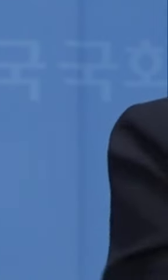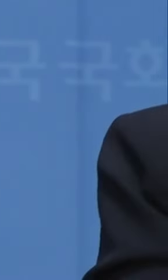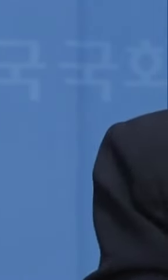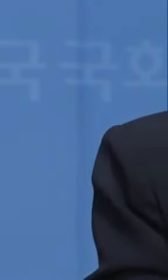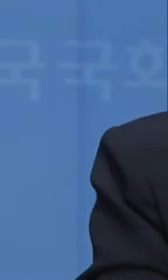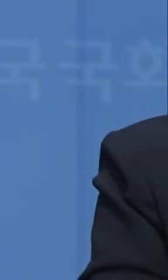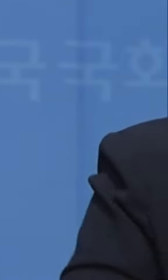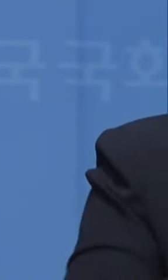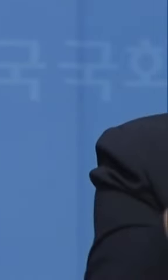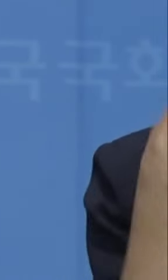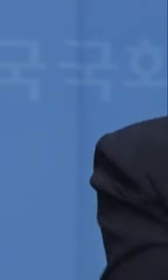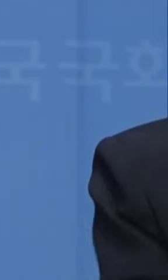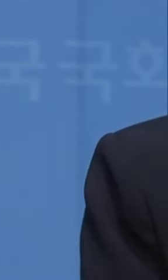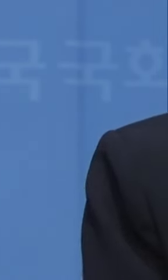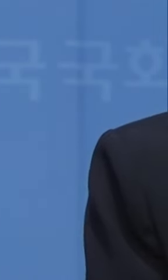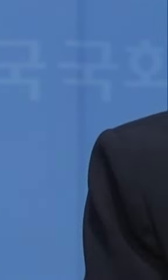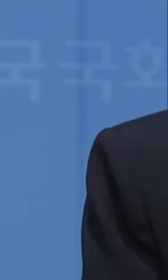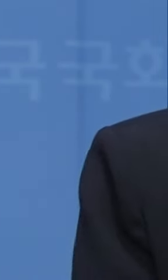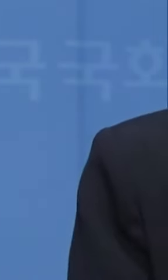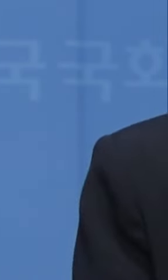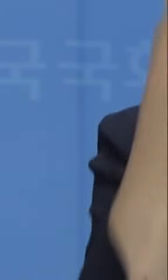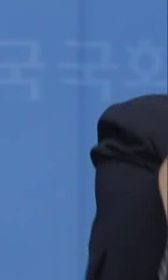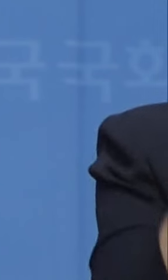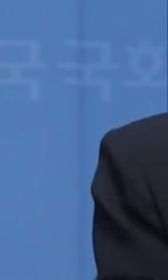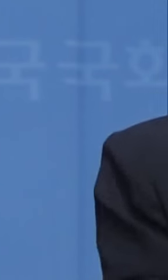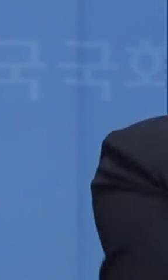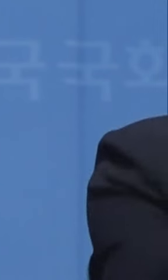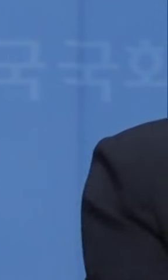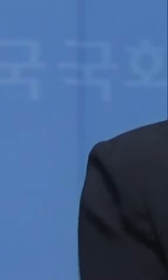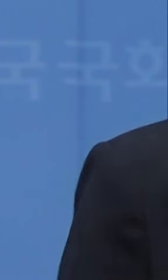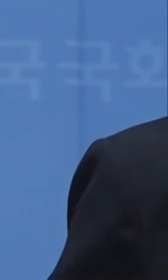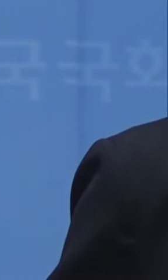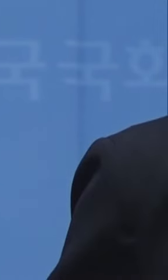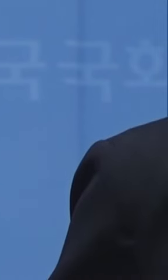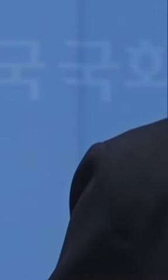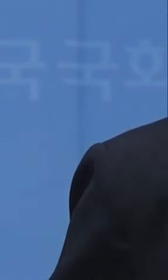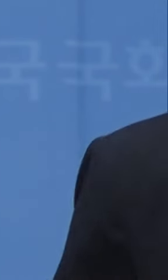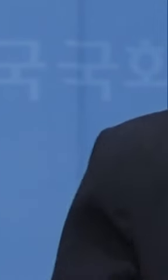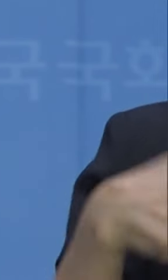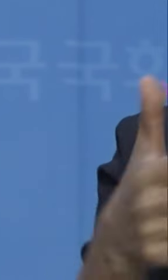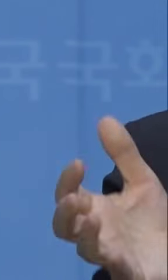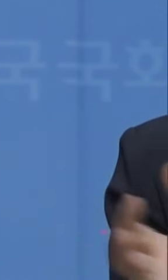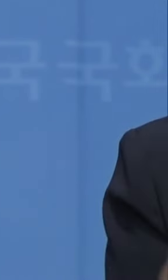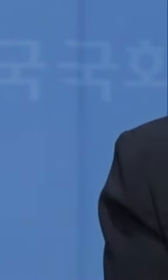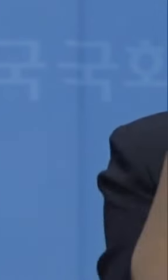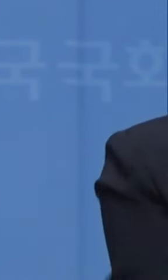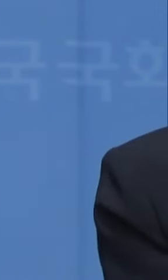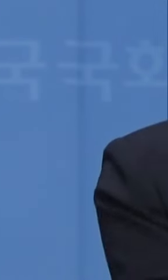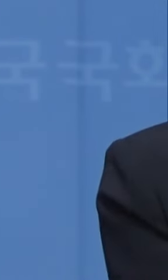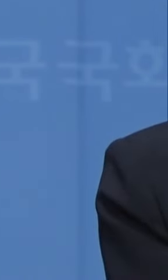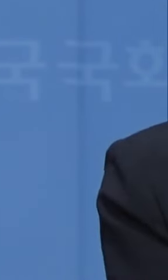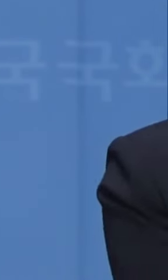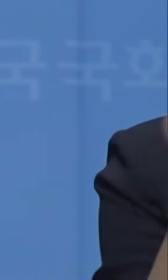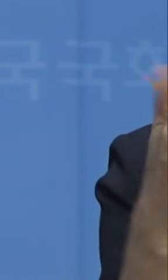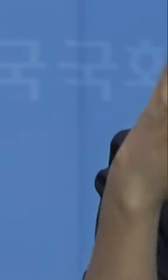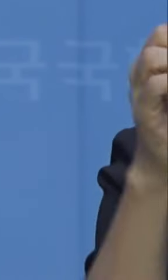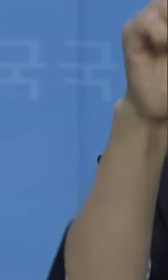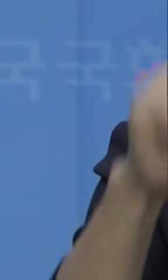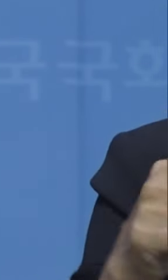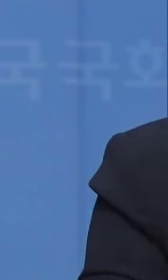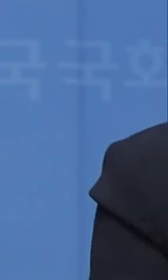제대로 수사하지 않으니 특검 밖에 답이 없습니다 조국 혁신당 1호법안으로 발휘한 한동훈